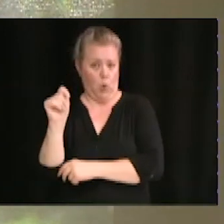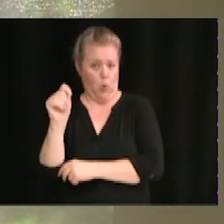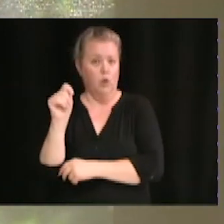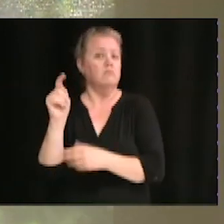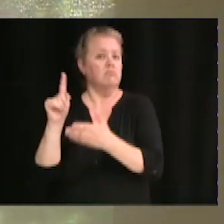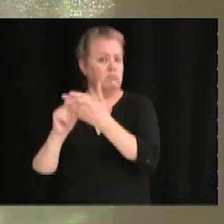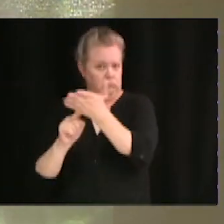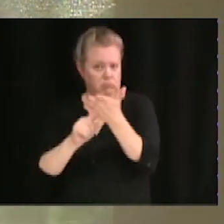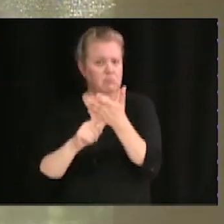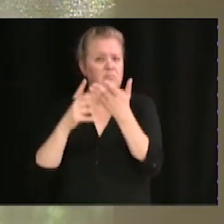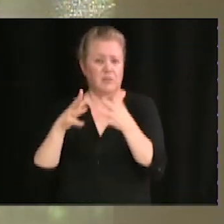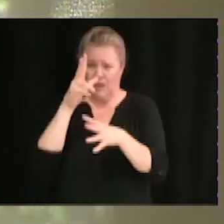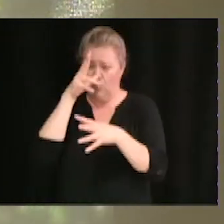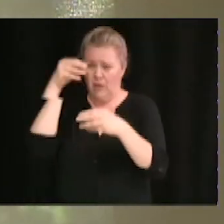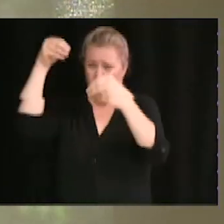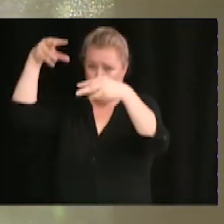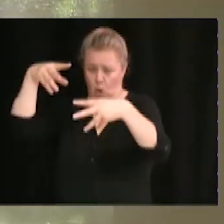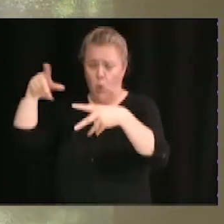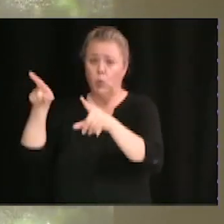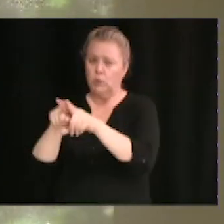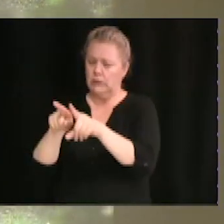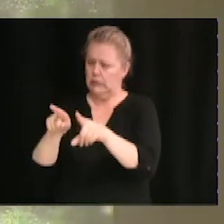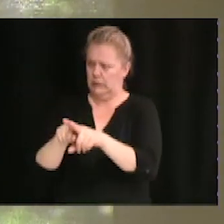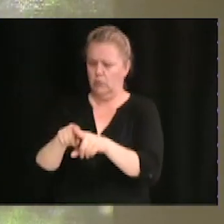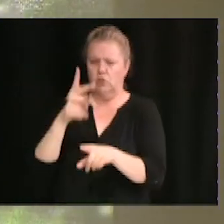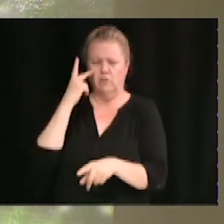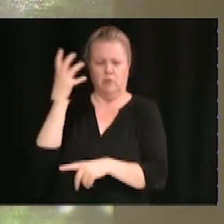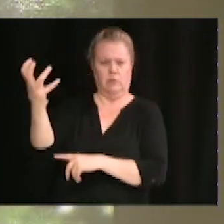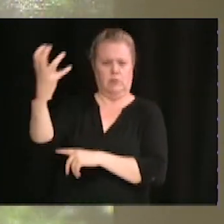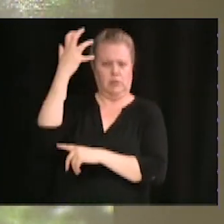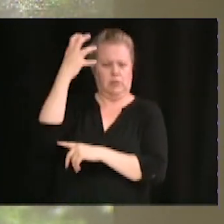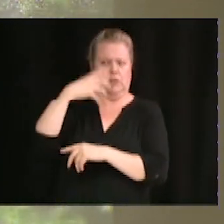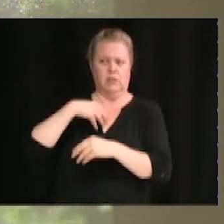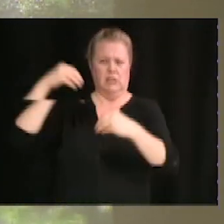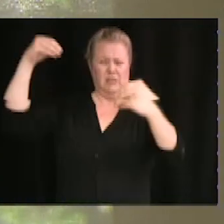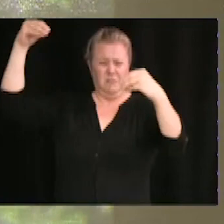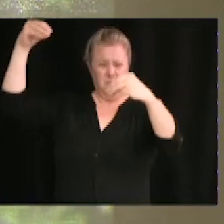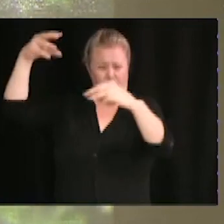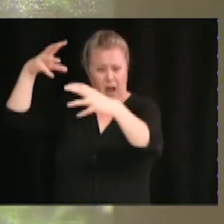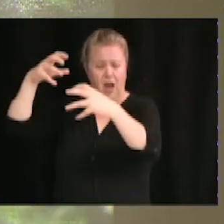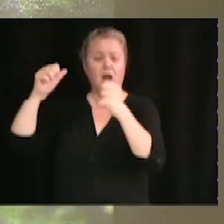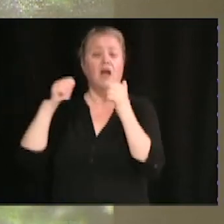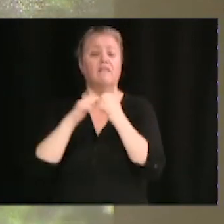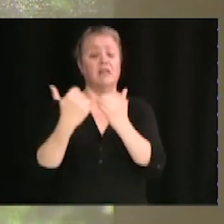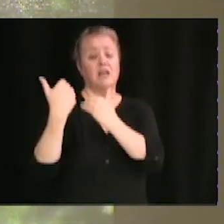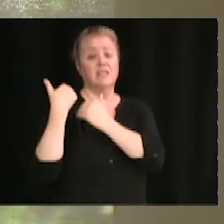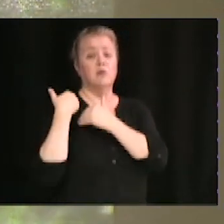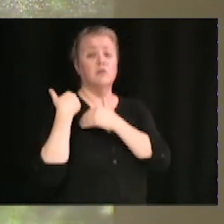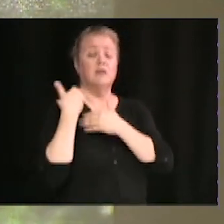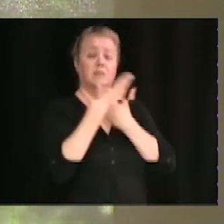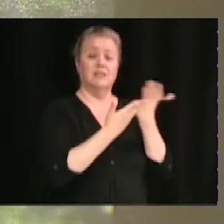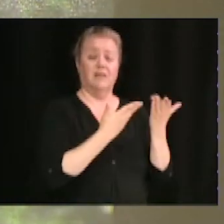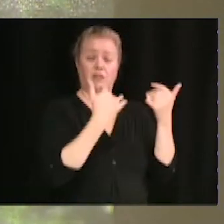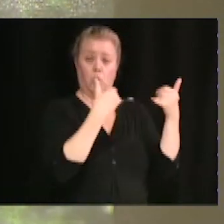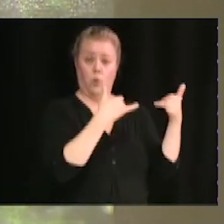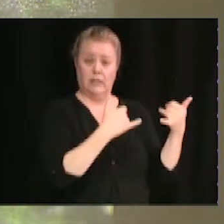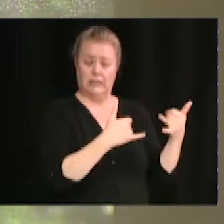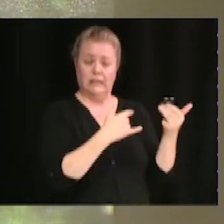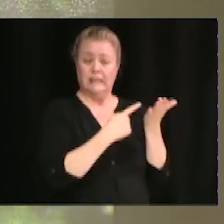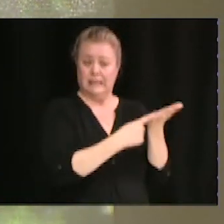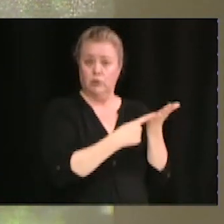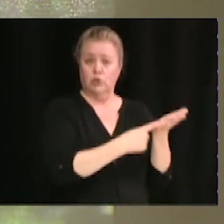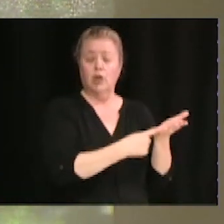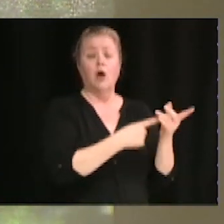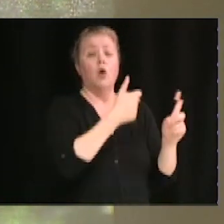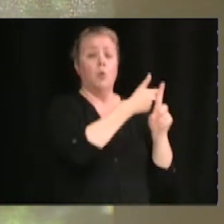constaté, effectivement, que ça éclairait beaucoup. Avec un des responsables du service des loisirs, on avait discuté de la situation, qui nous avait dit qu'il y moyen